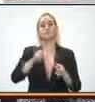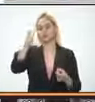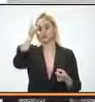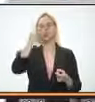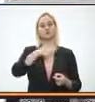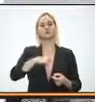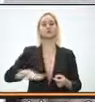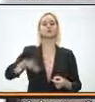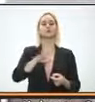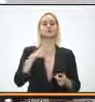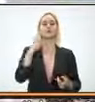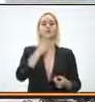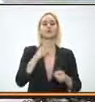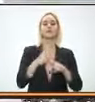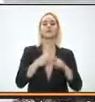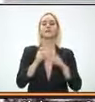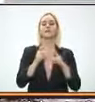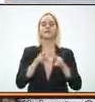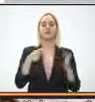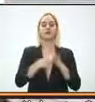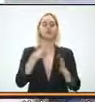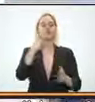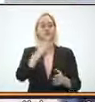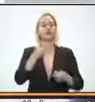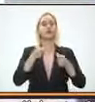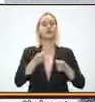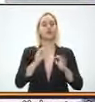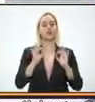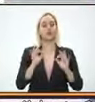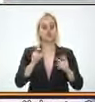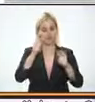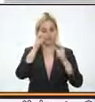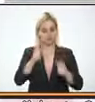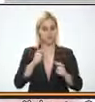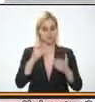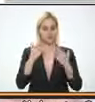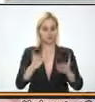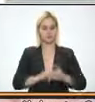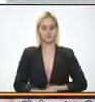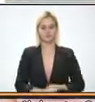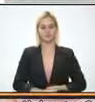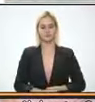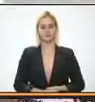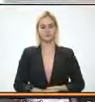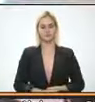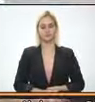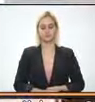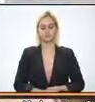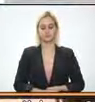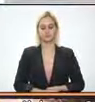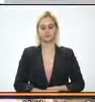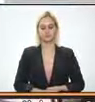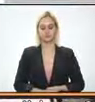Türk çocuklardan oluşan koro, Tebessüm adlı şarkılarıyla eğitimin önemine dikkat çekti.